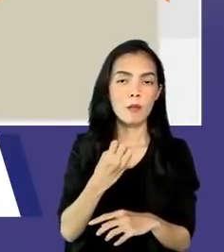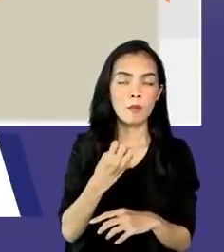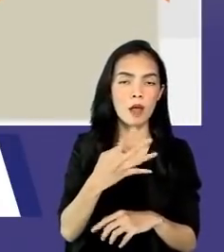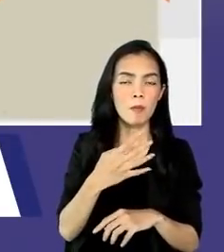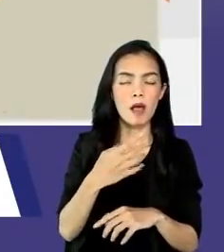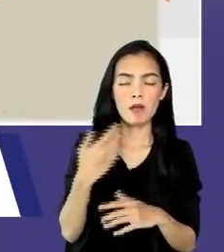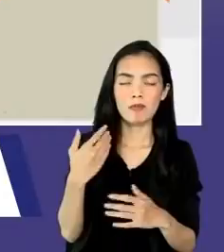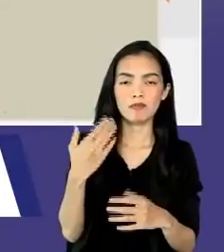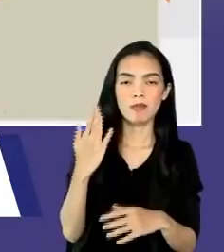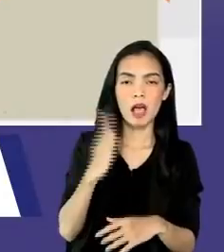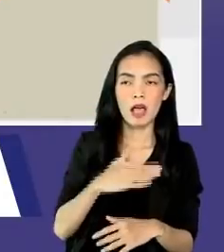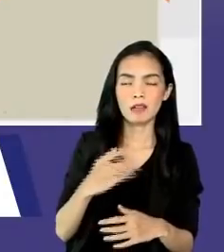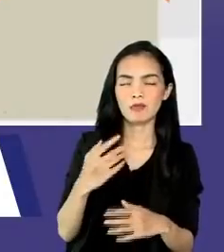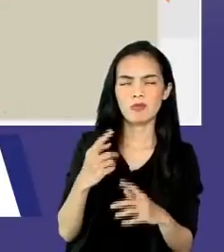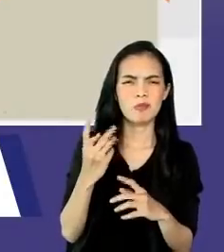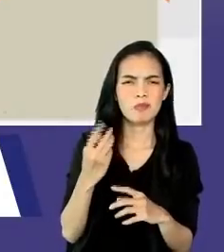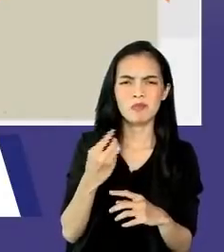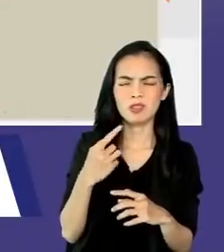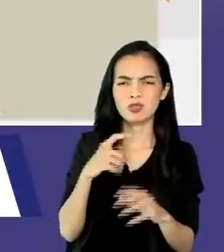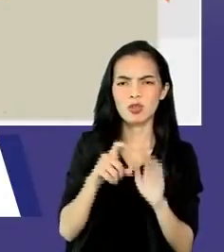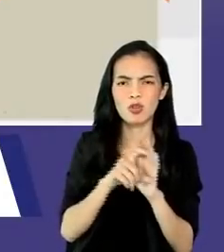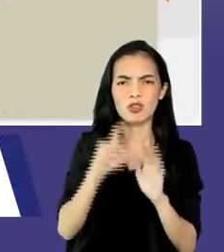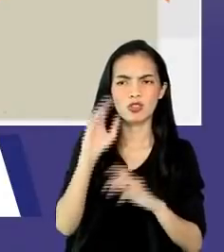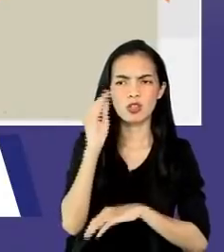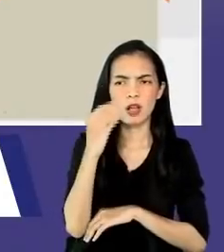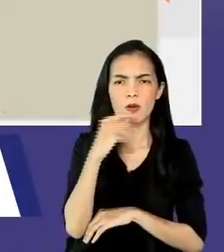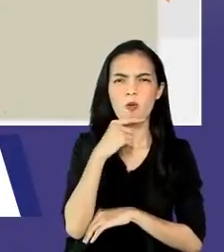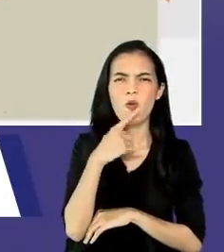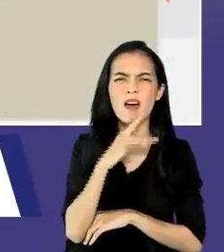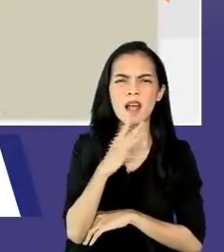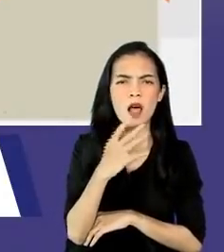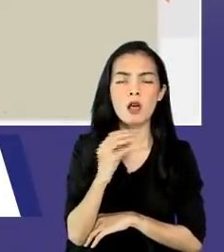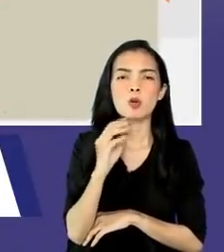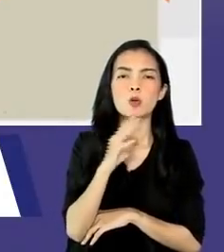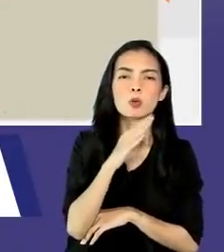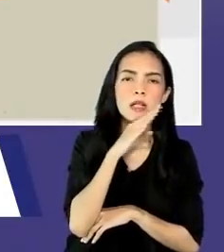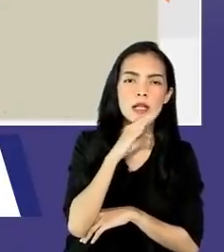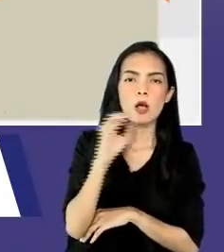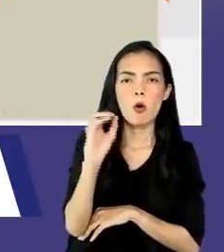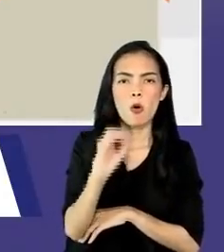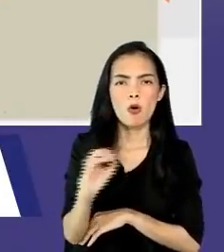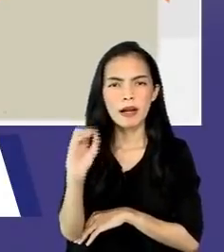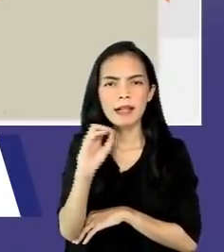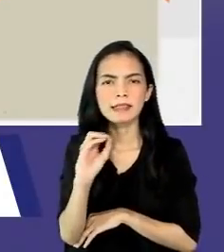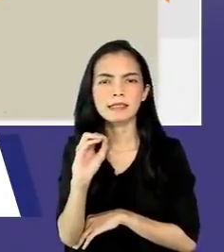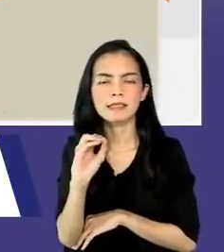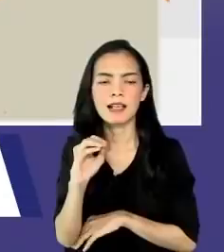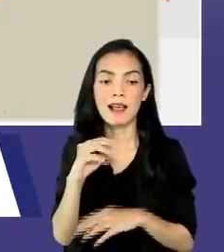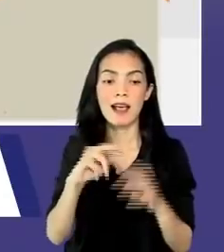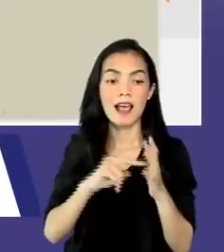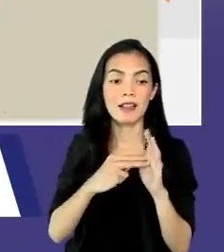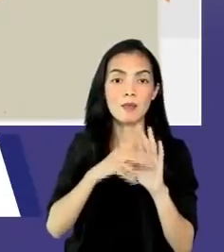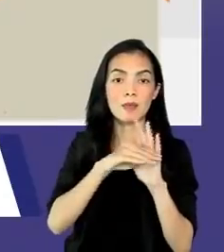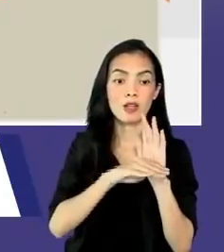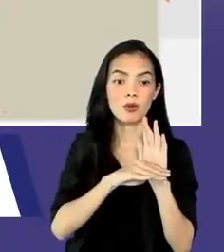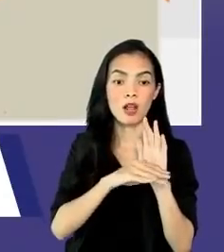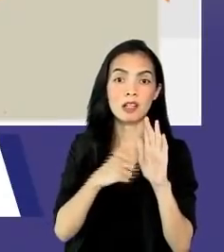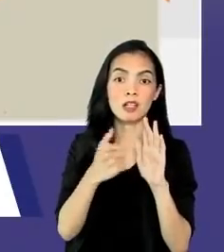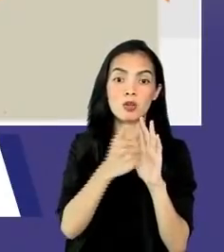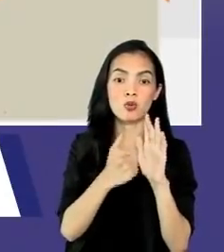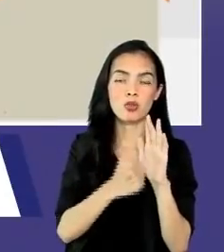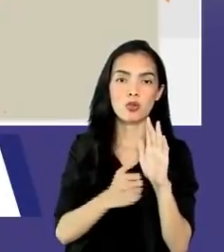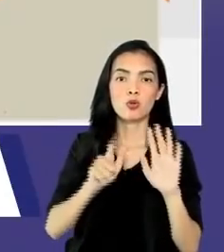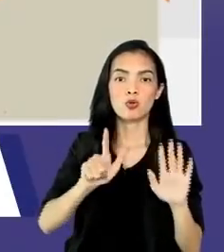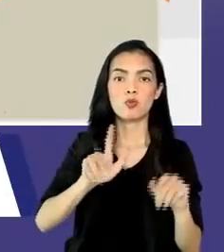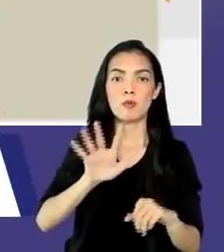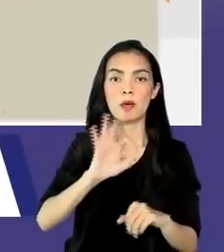ambil datanya, misalnya di DKI Jakarta, di sini ada warnanya tuh kuning sama oranye saja. Kesannya kepatuhannya itu sudah di atas